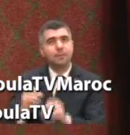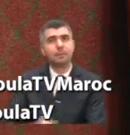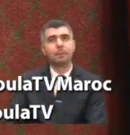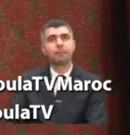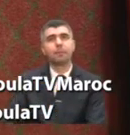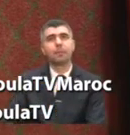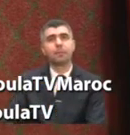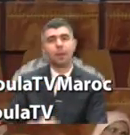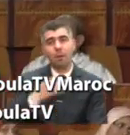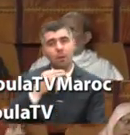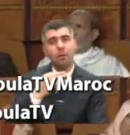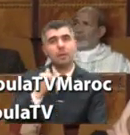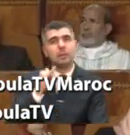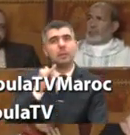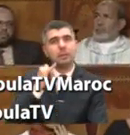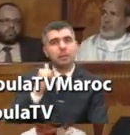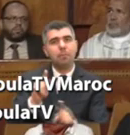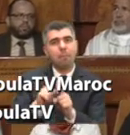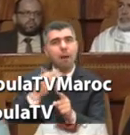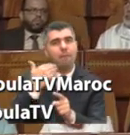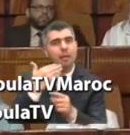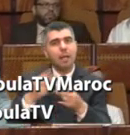باب أساسي دابا الفساد.